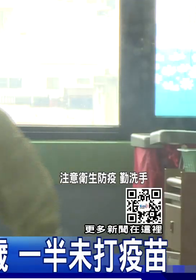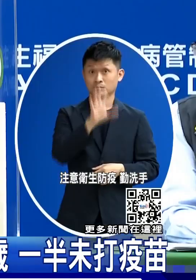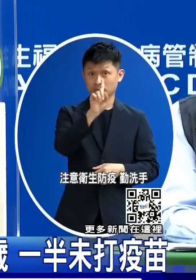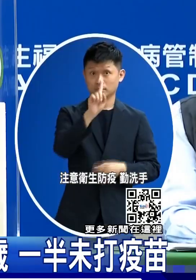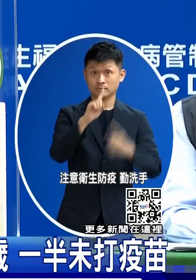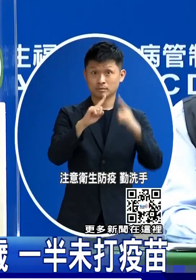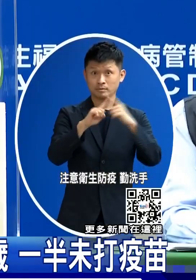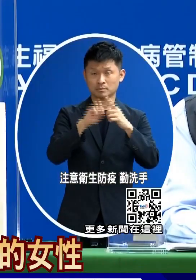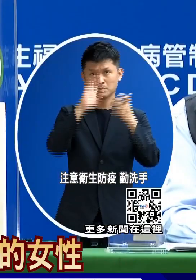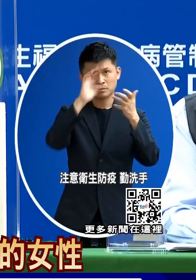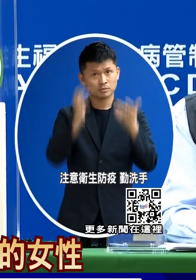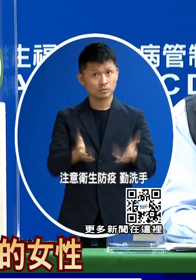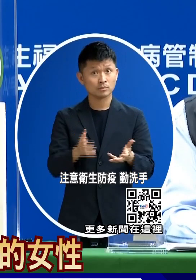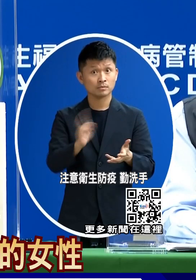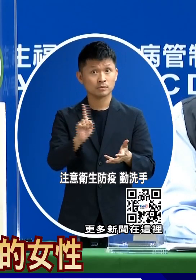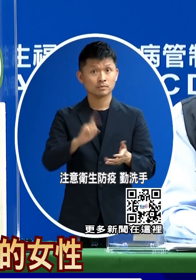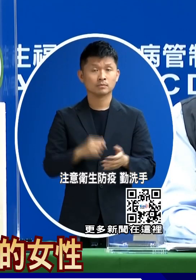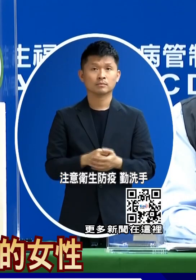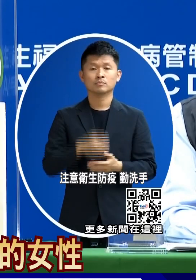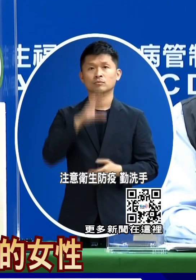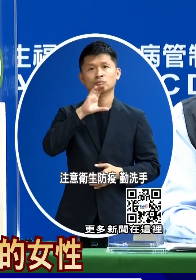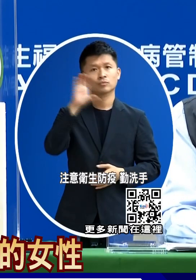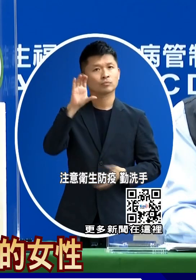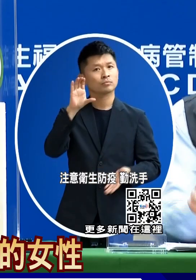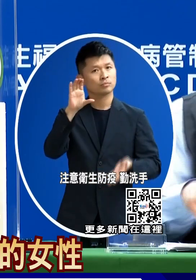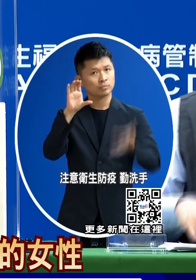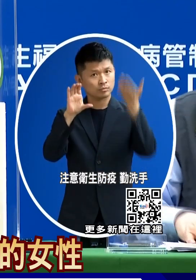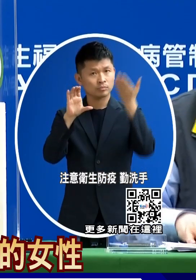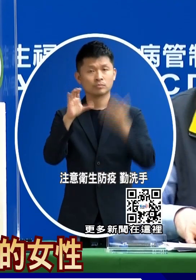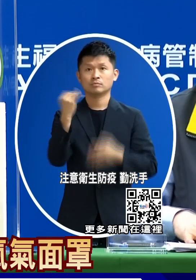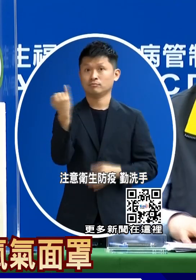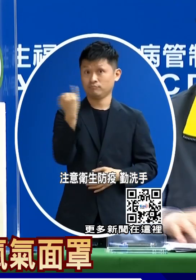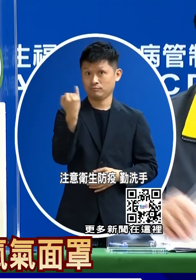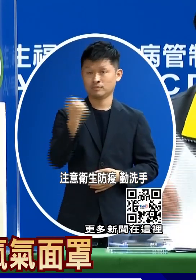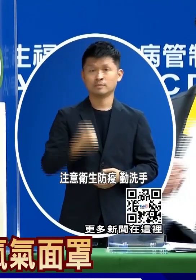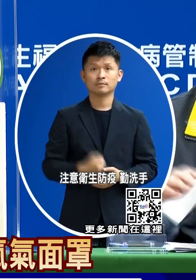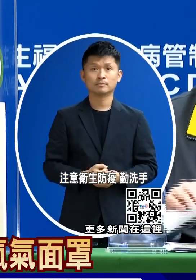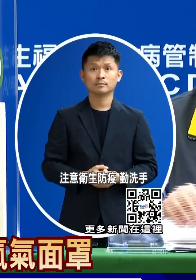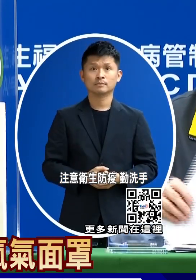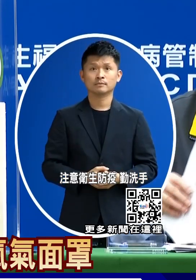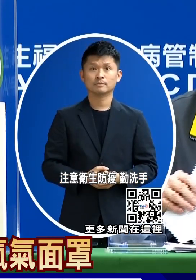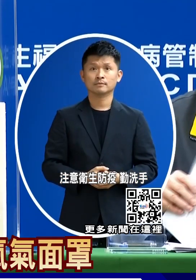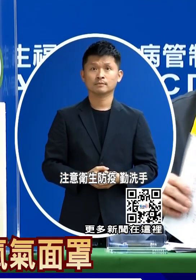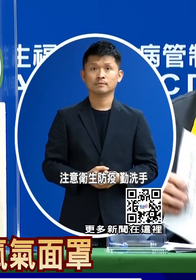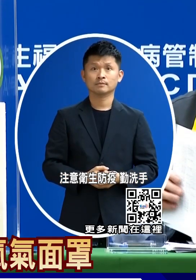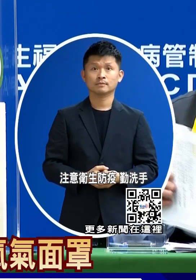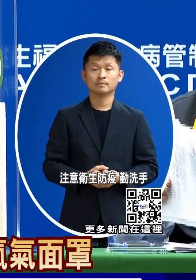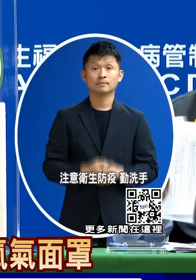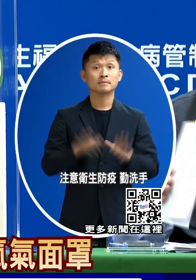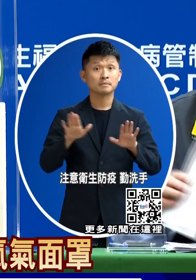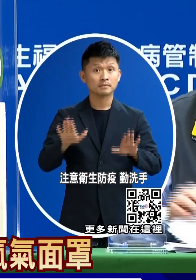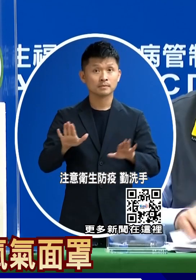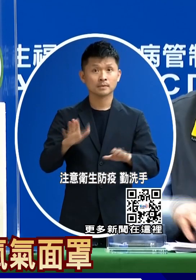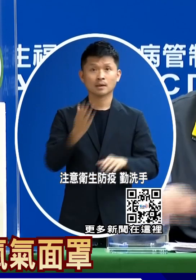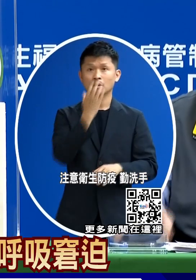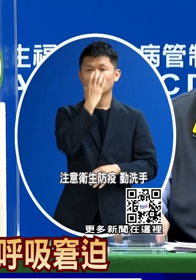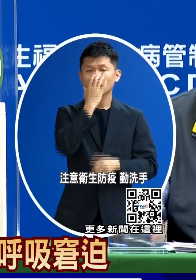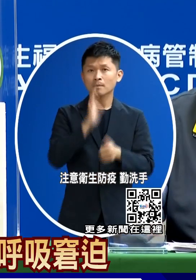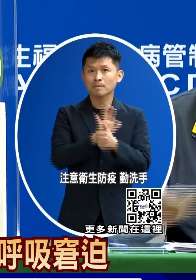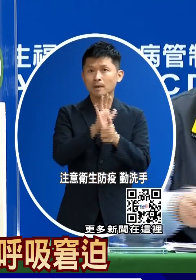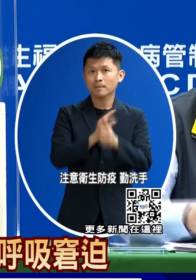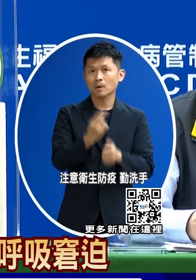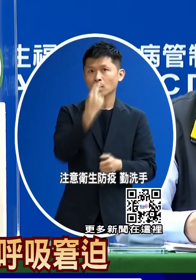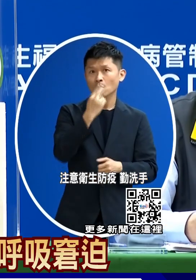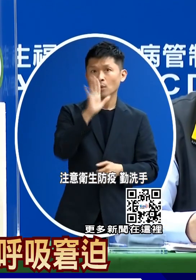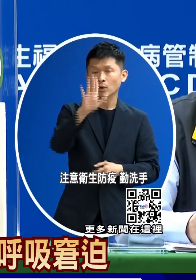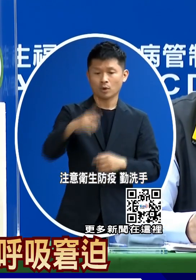11例。 重度是大于90岁的女性，那她有使用，现在有使用氧气面罩，那